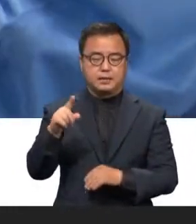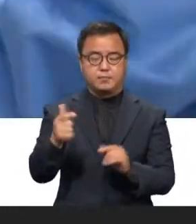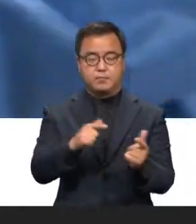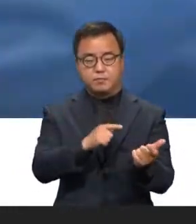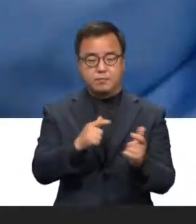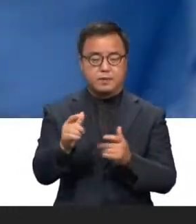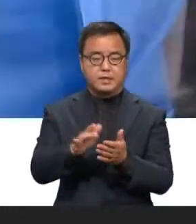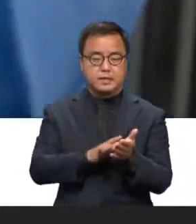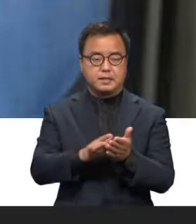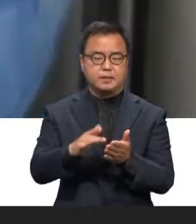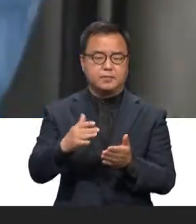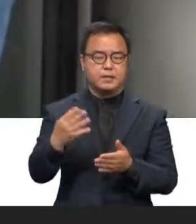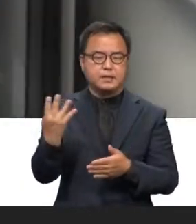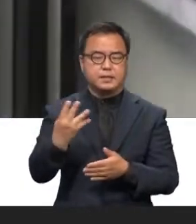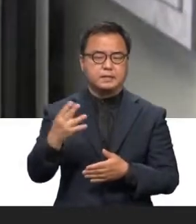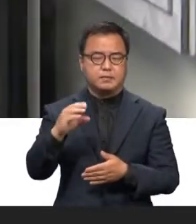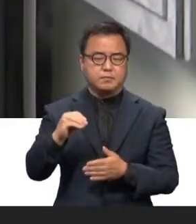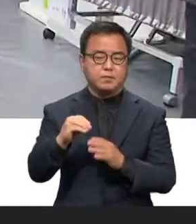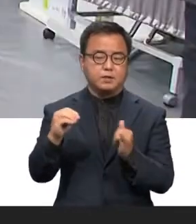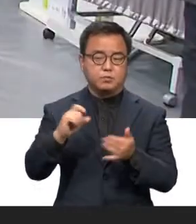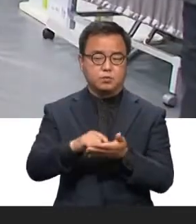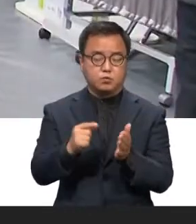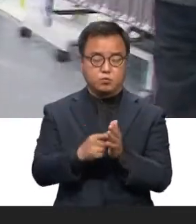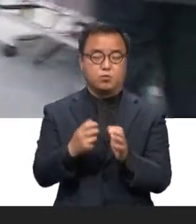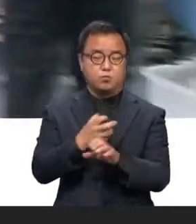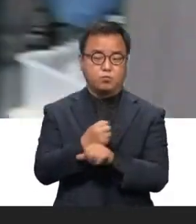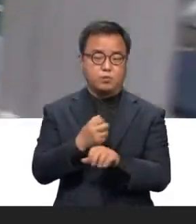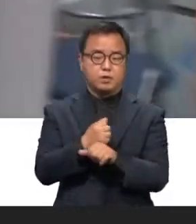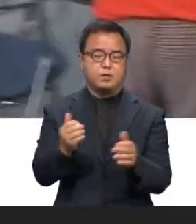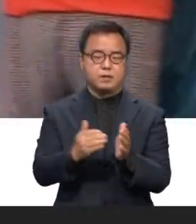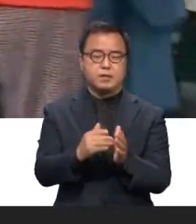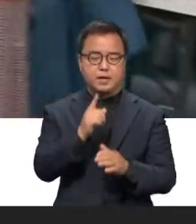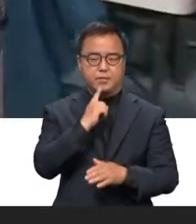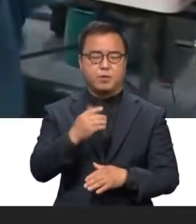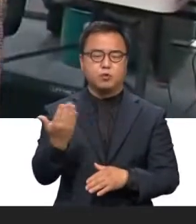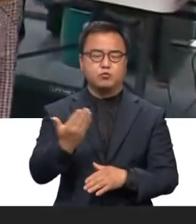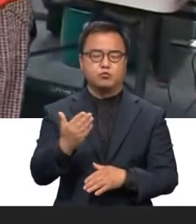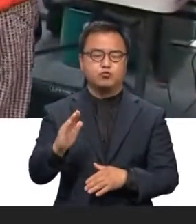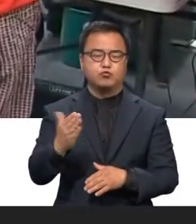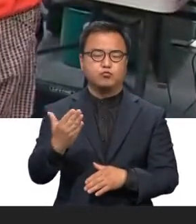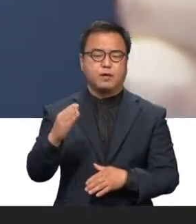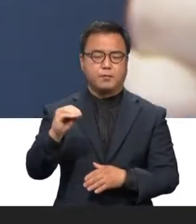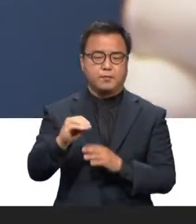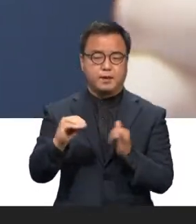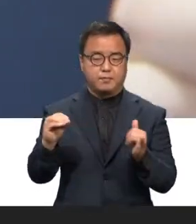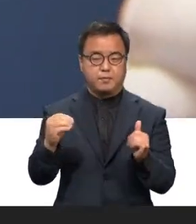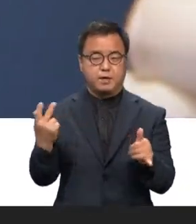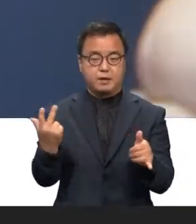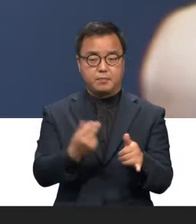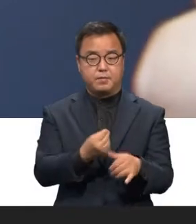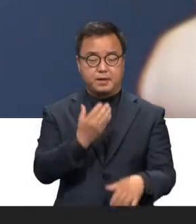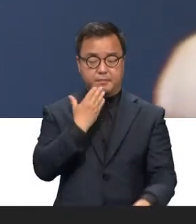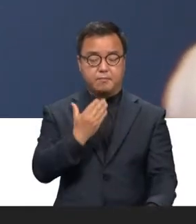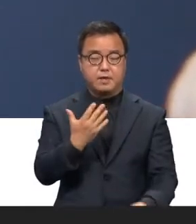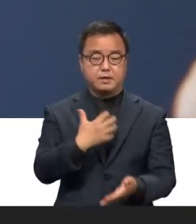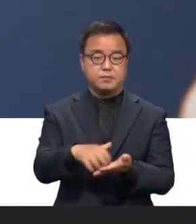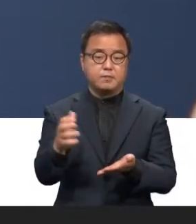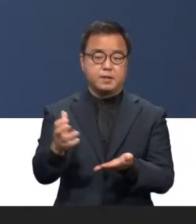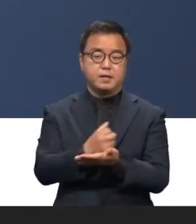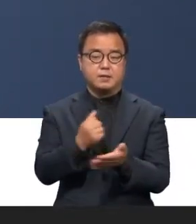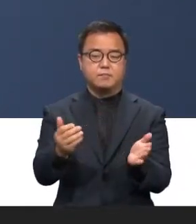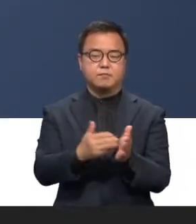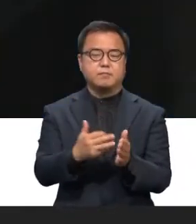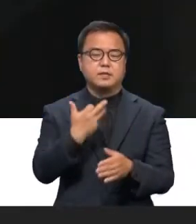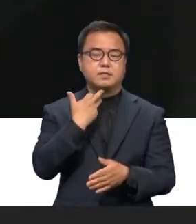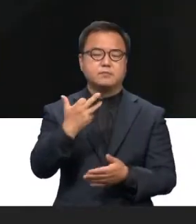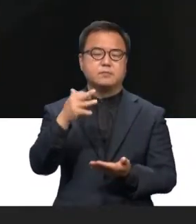계약을 맺은 사실을 소개했습니다 이를 통해 9천 9백만 명 분의 백신 물량을 확보했다 면서 18세 미만의